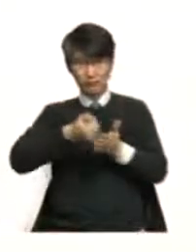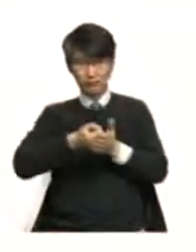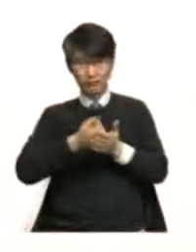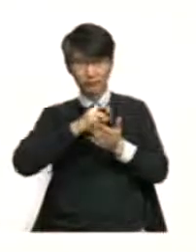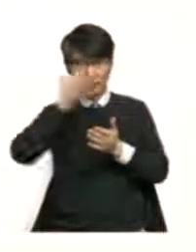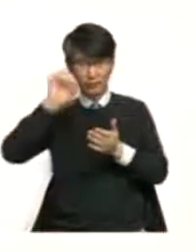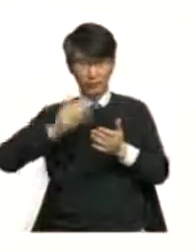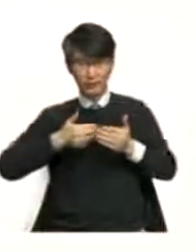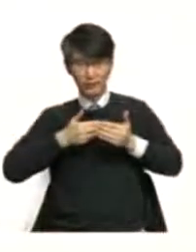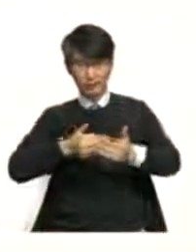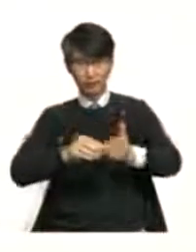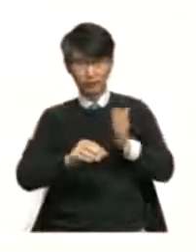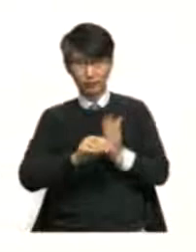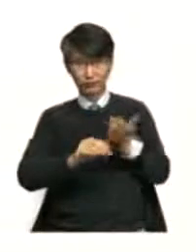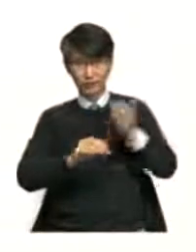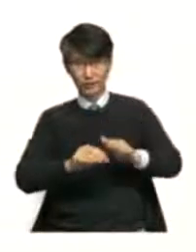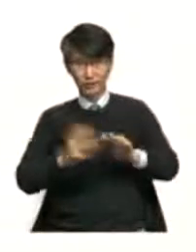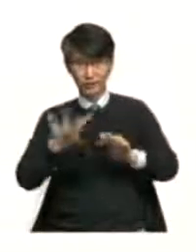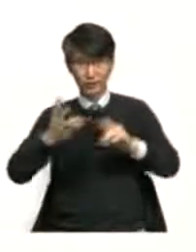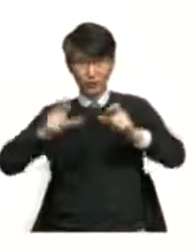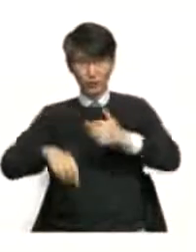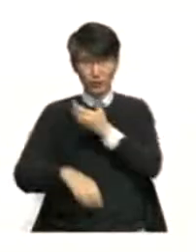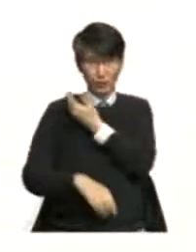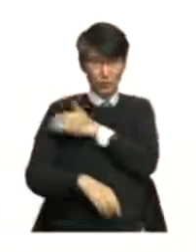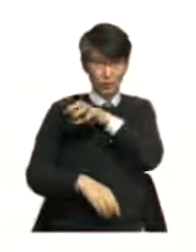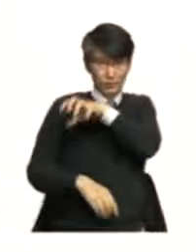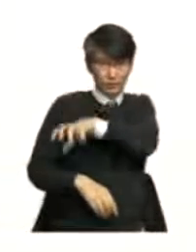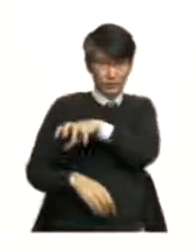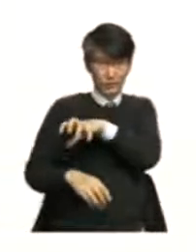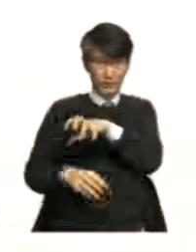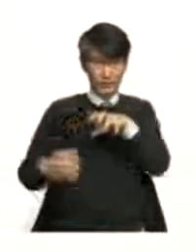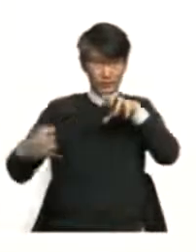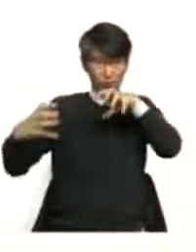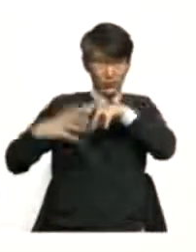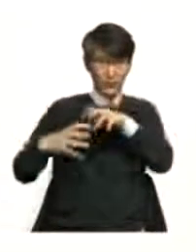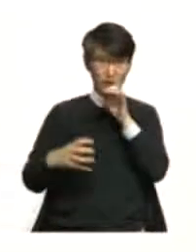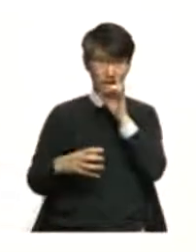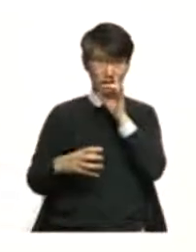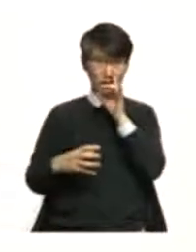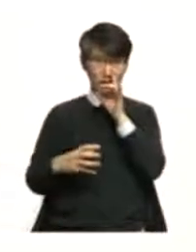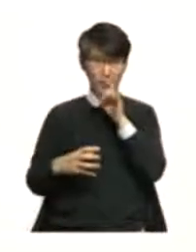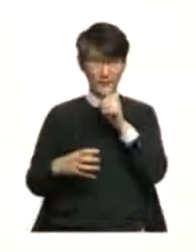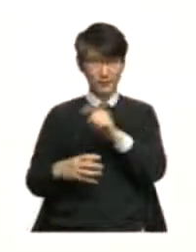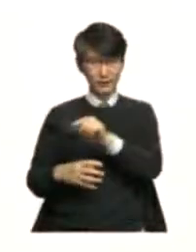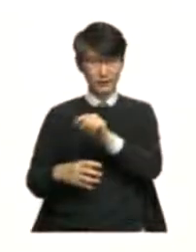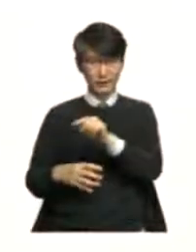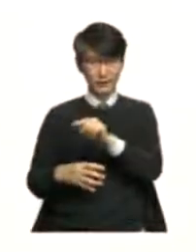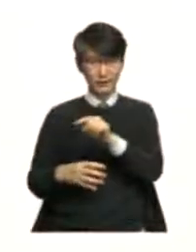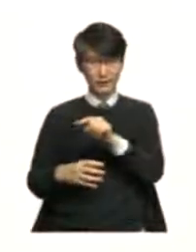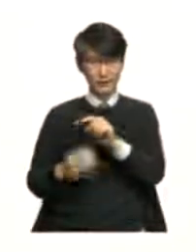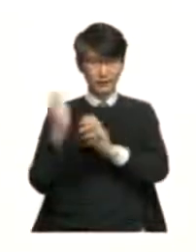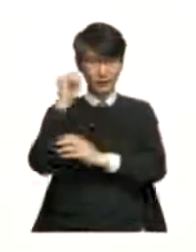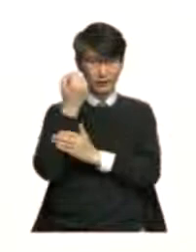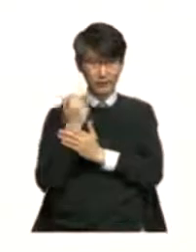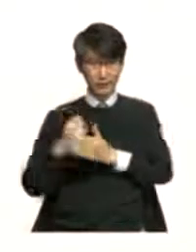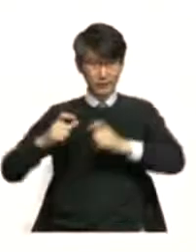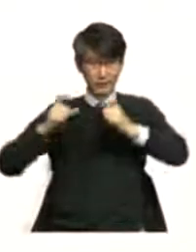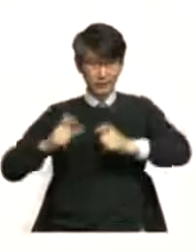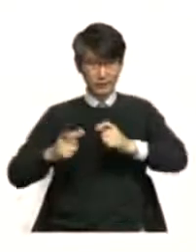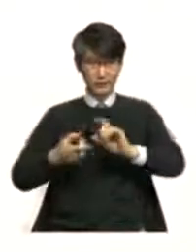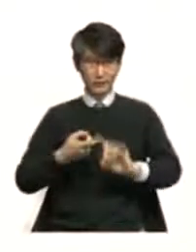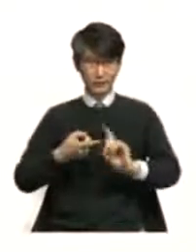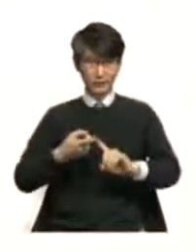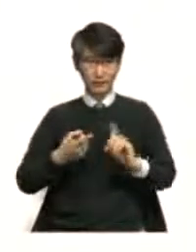되고 막 진행을 하고 있는데 그러면 8군데 외의 지역 포함이 안 돼 있는 그 슬럼화되고 있는 동네